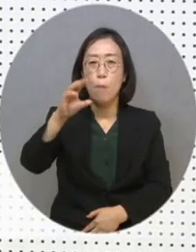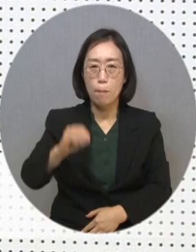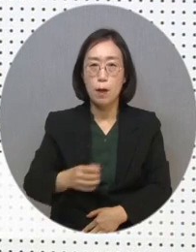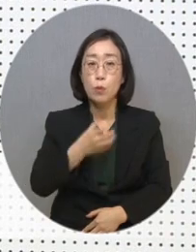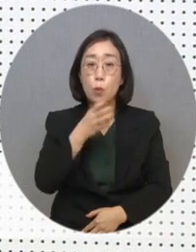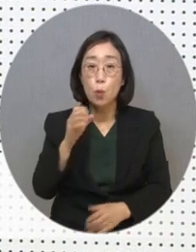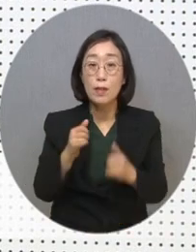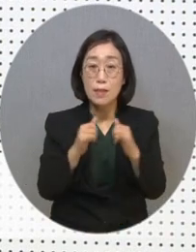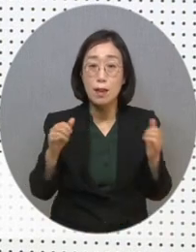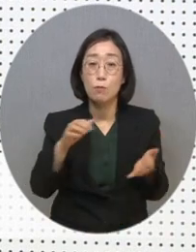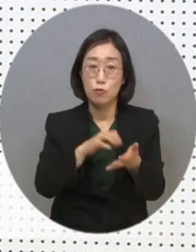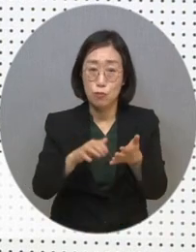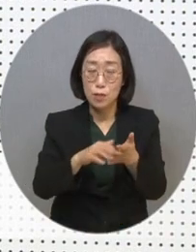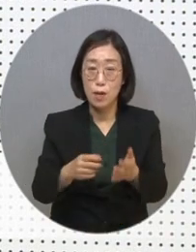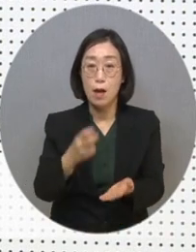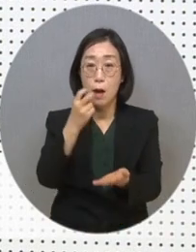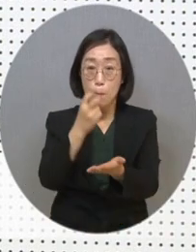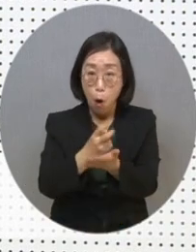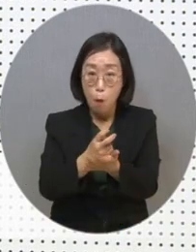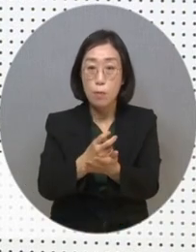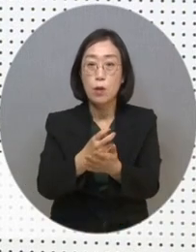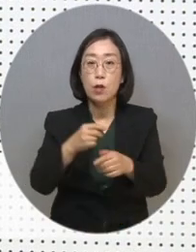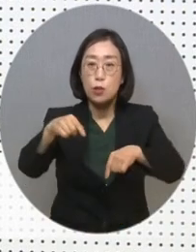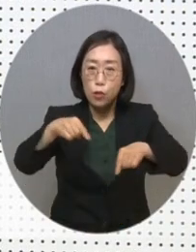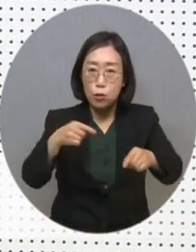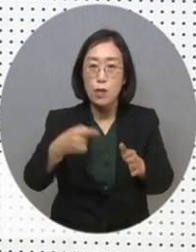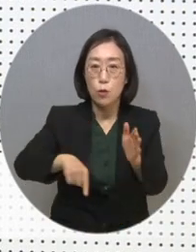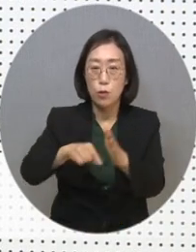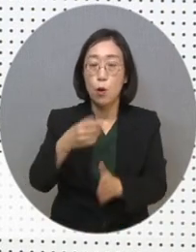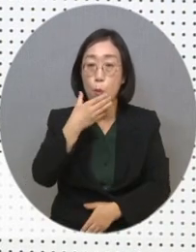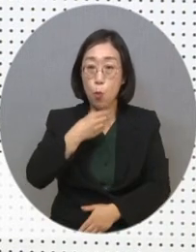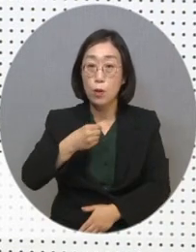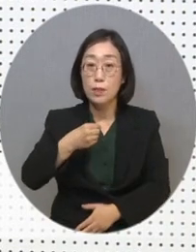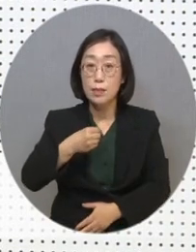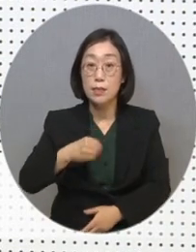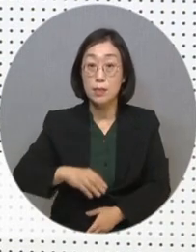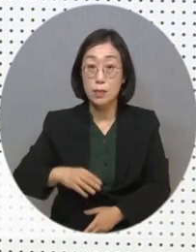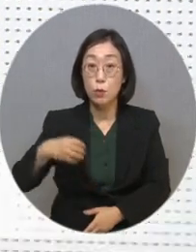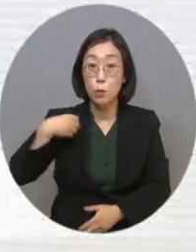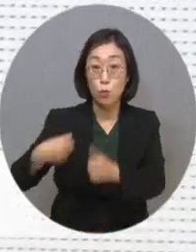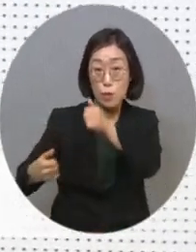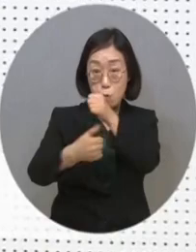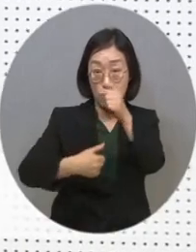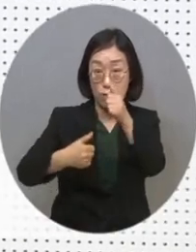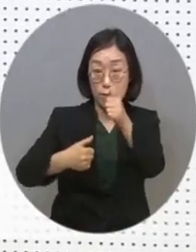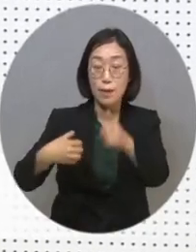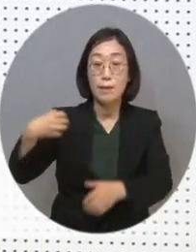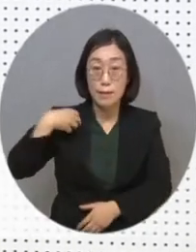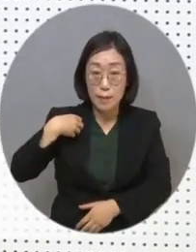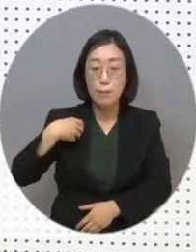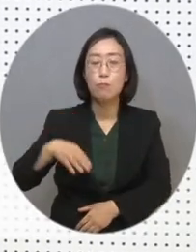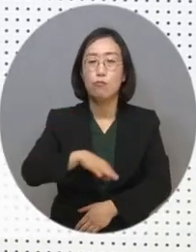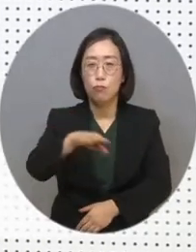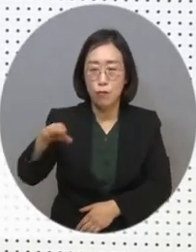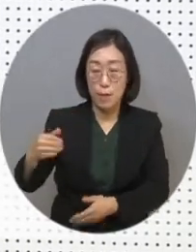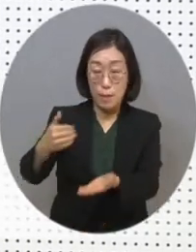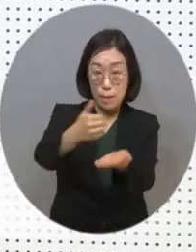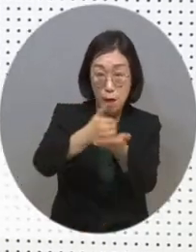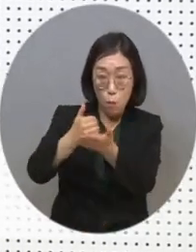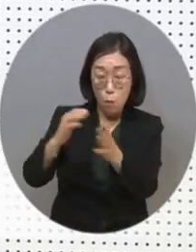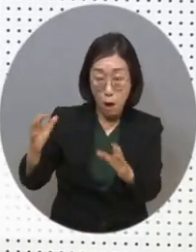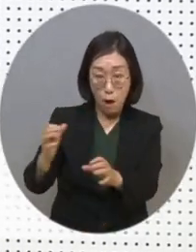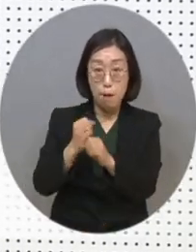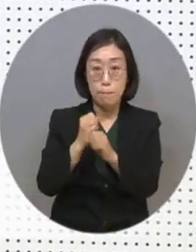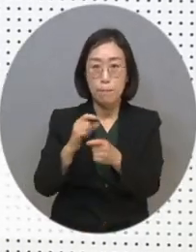그런 정책 개선을 위해서 저도 보건복지위원장으로서 오늘 주시는 건설적인 대안을 입법과